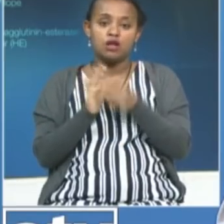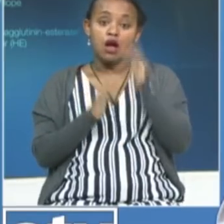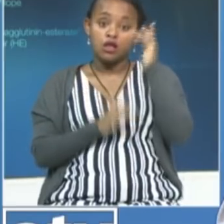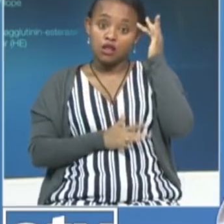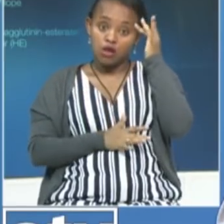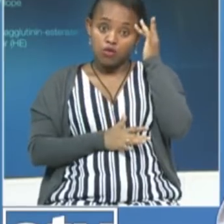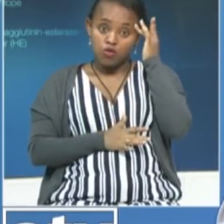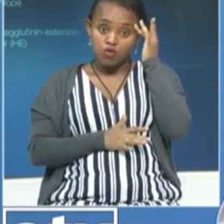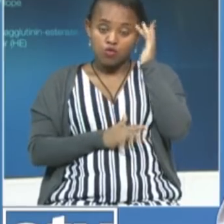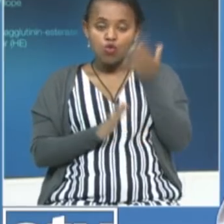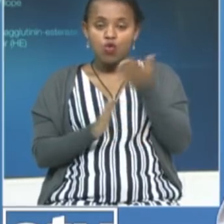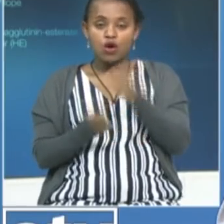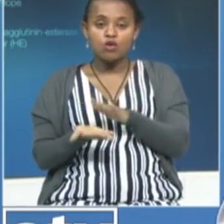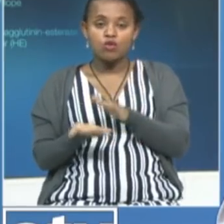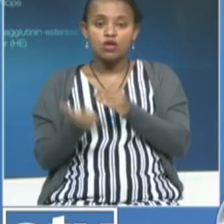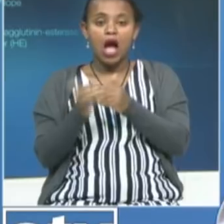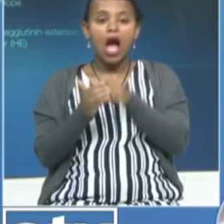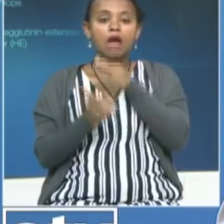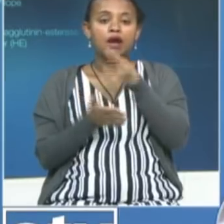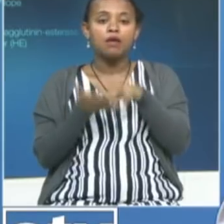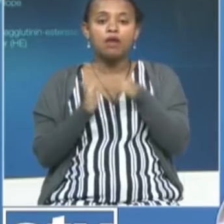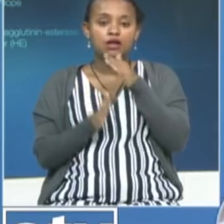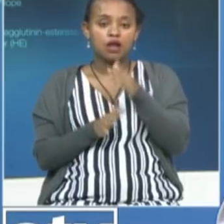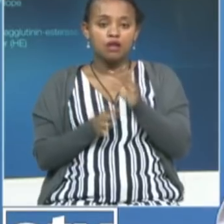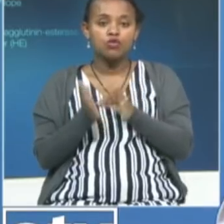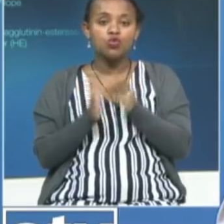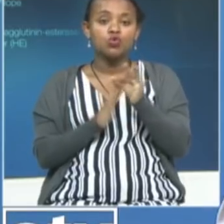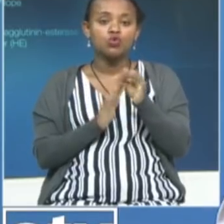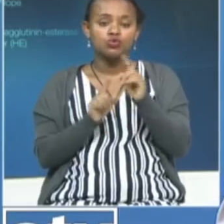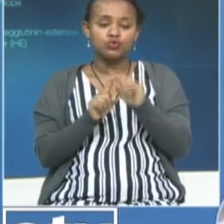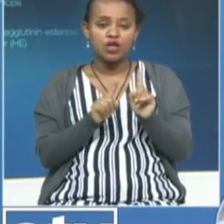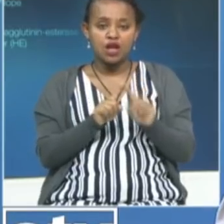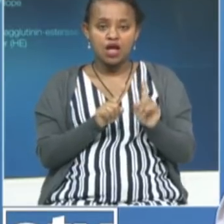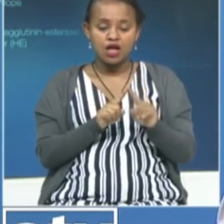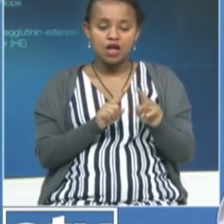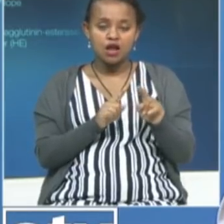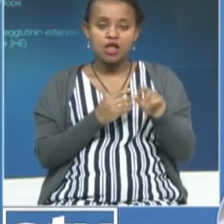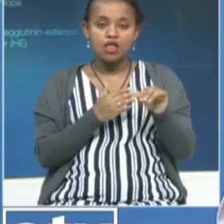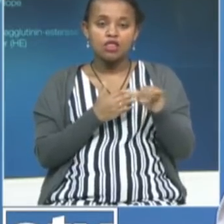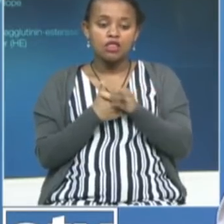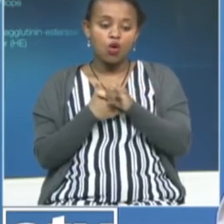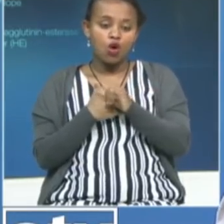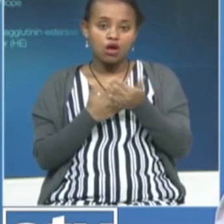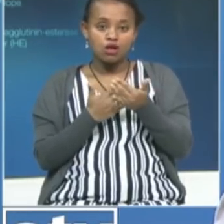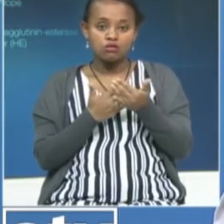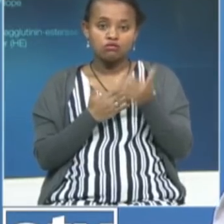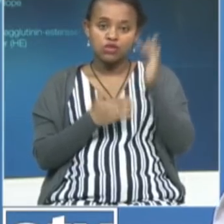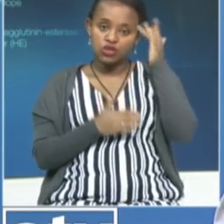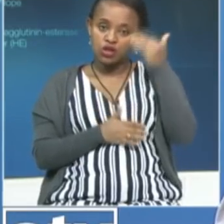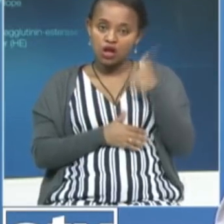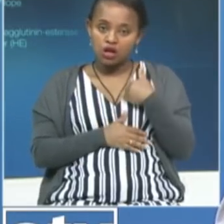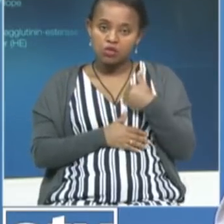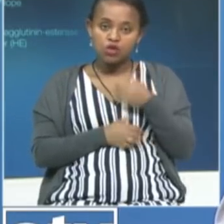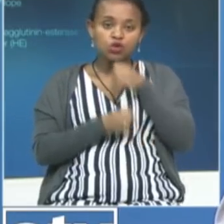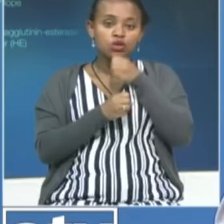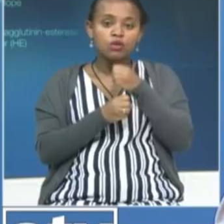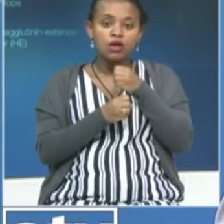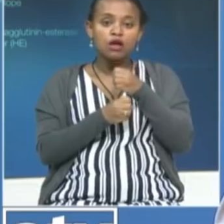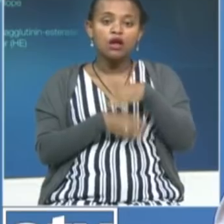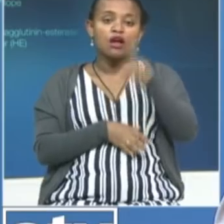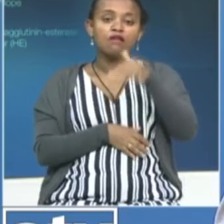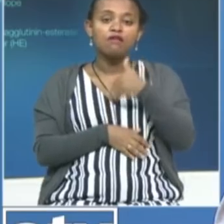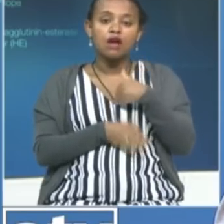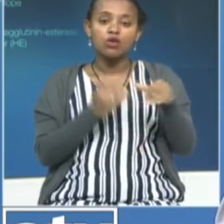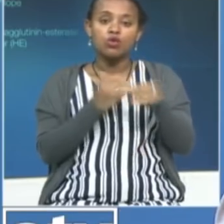ወይ ወደ ሞት አይመራም ማለት አይደለም። ቁጥሩ ይለያያል። ተጓዳኝ በሽታ ያለባቸው እድሜ ከፍ ያሉ አዛውንቶች ጋር